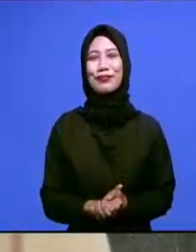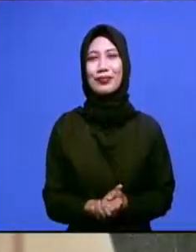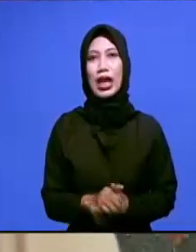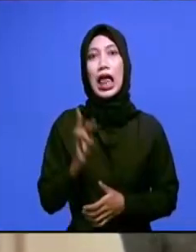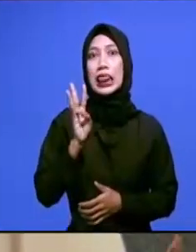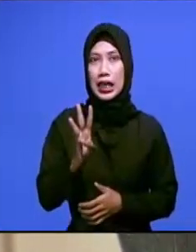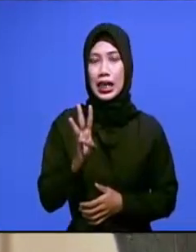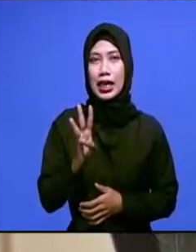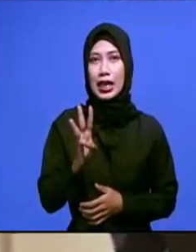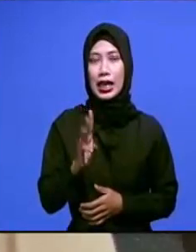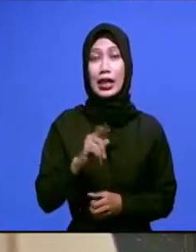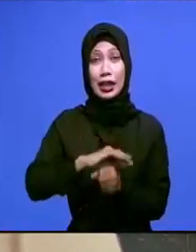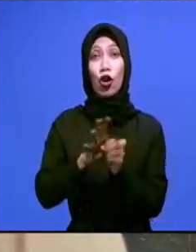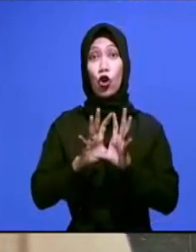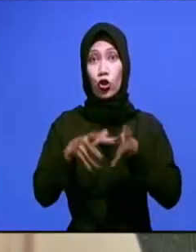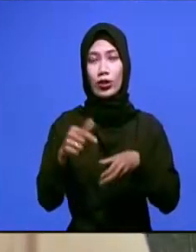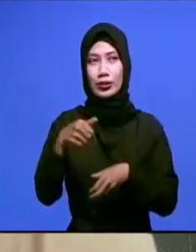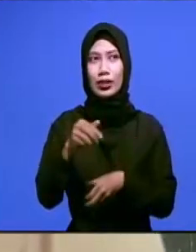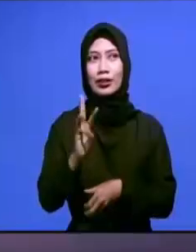3 karena protokol COVID ya.